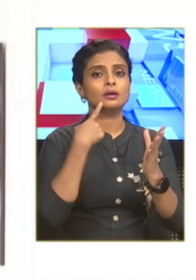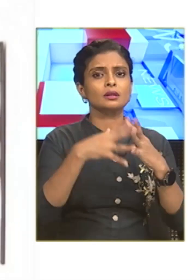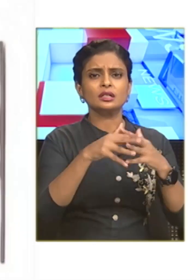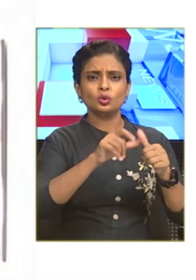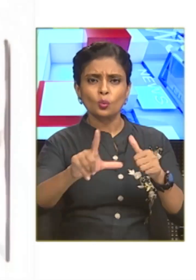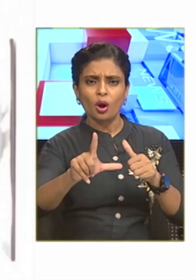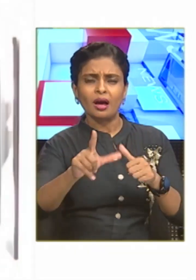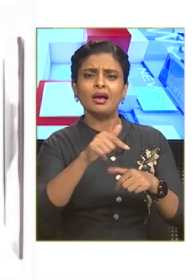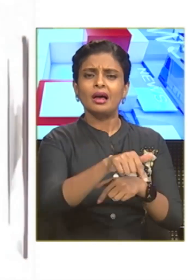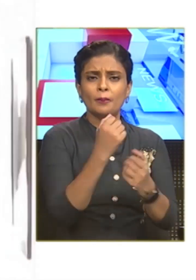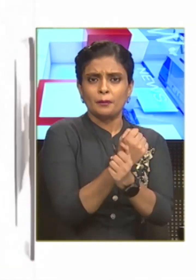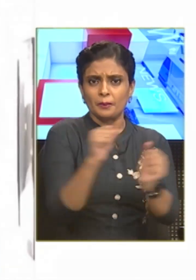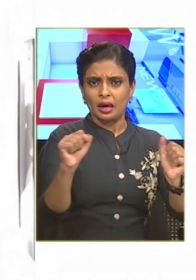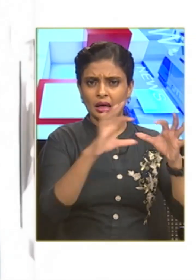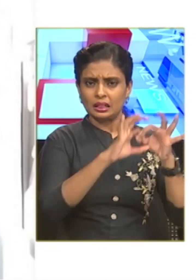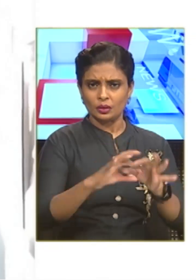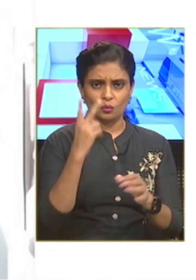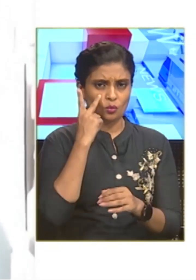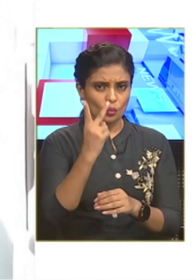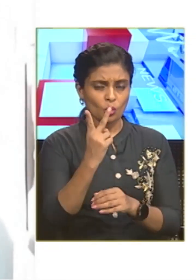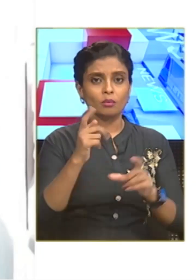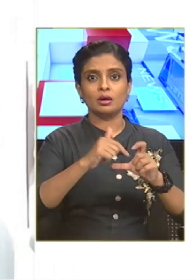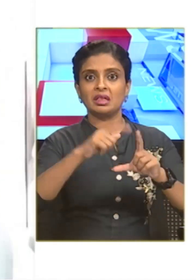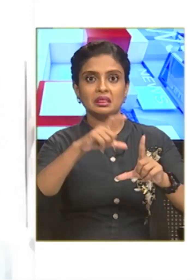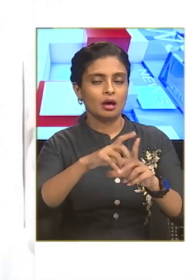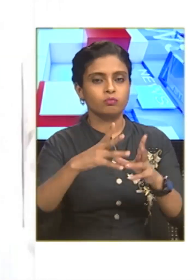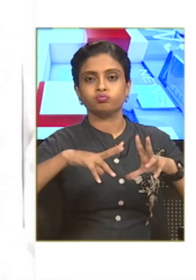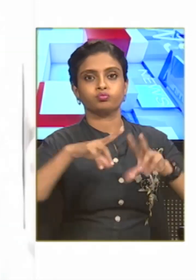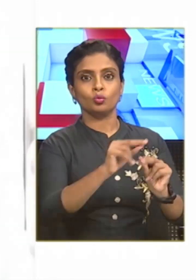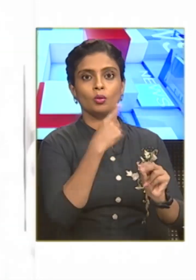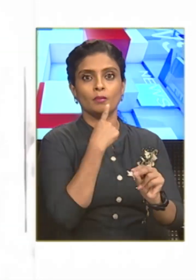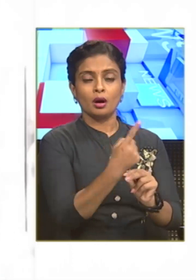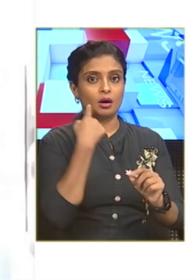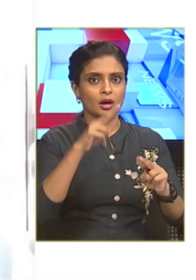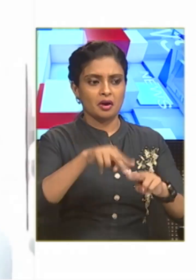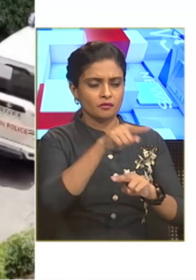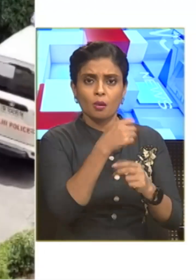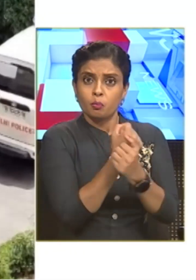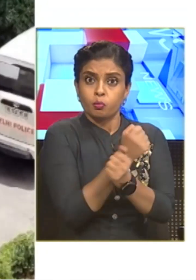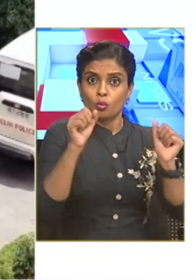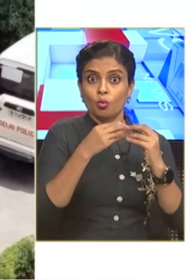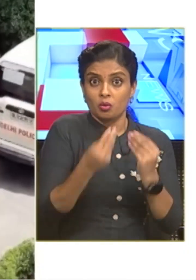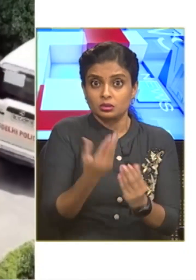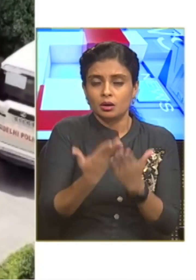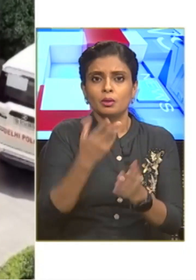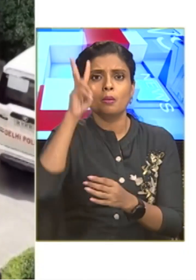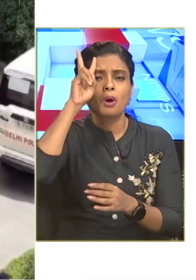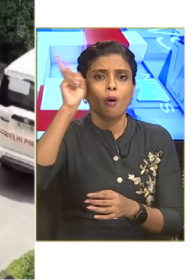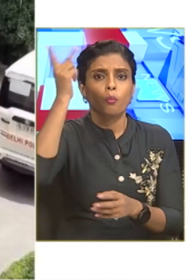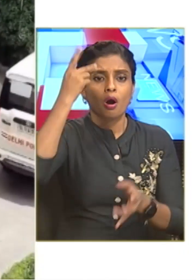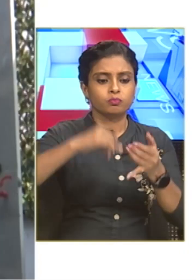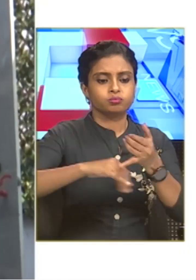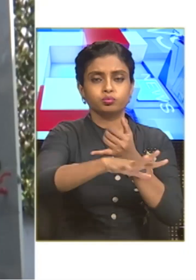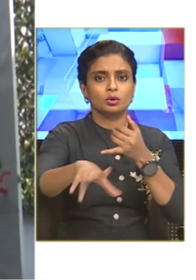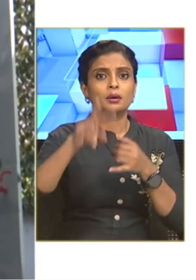ഇഡിയും കേന്ദ്രസർക്കാരും ശക്തമായി കോടതിയിൽ എതിർത്തു കേജരിവാളിന് ജാമ്യം നൽകുന്നത് തെറ്റായ സന്ദേശം നൽകുമെന്നും നിരവധി